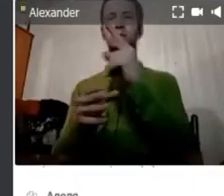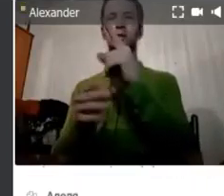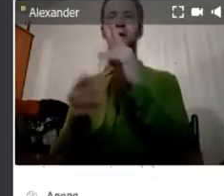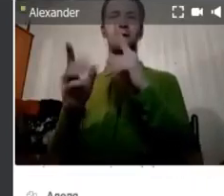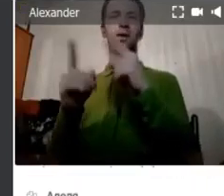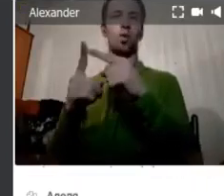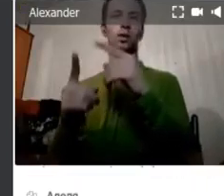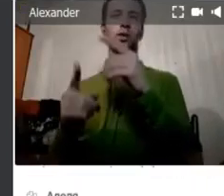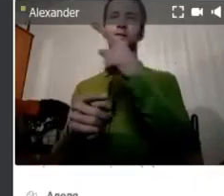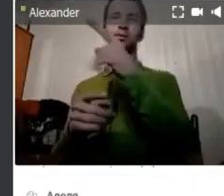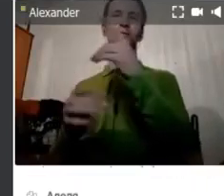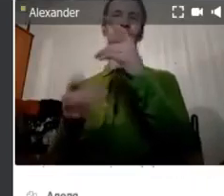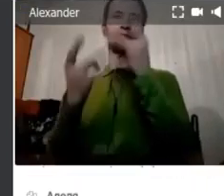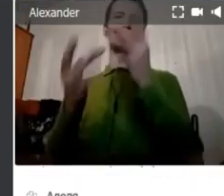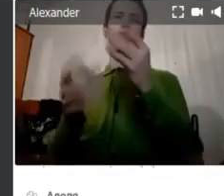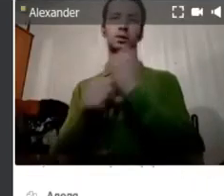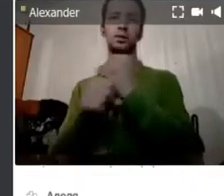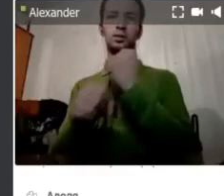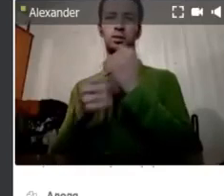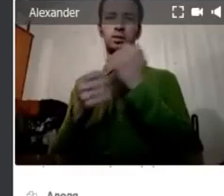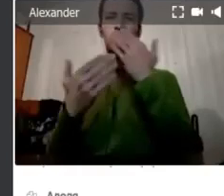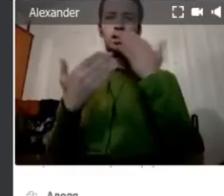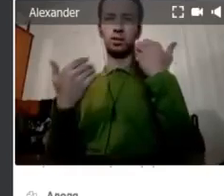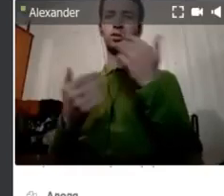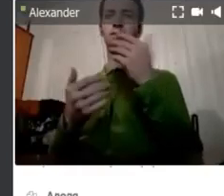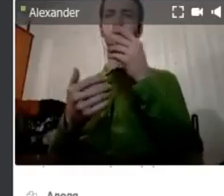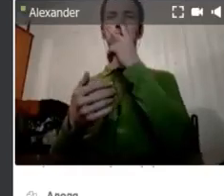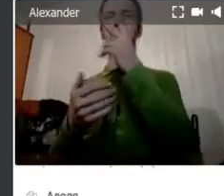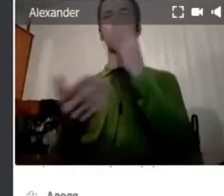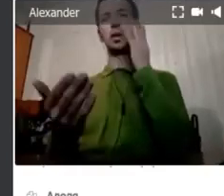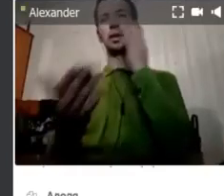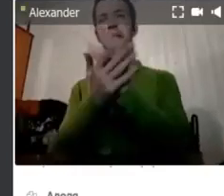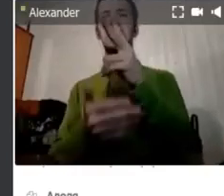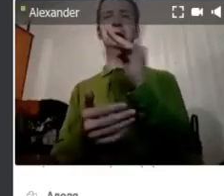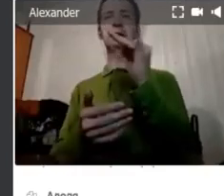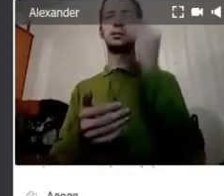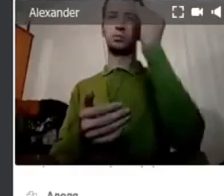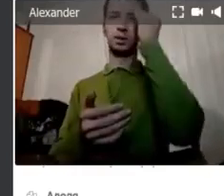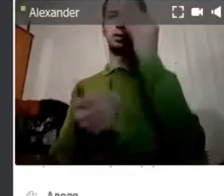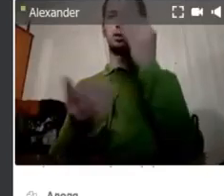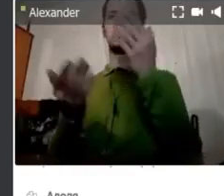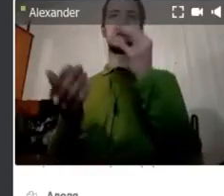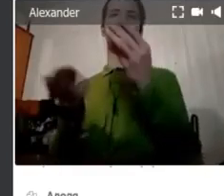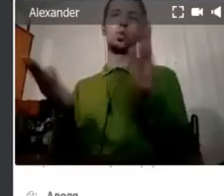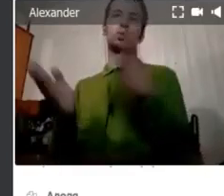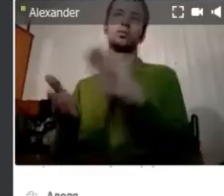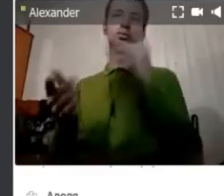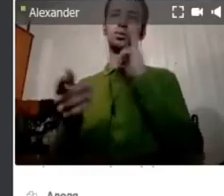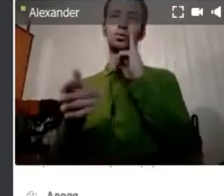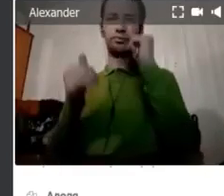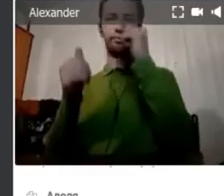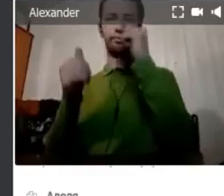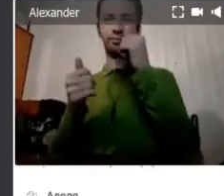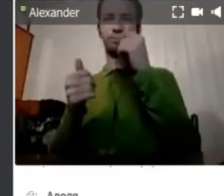никакую там финансовую нагрузку не несет, но тем не менее, посмотрим, нужно ли его оставлять.